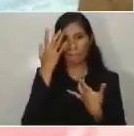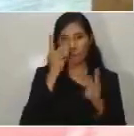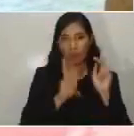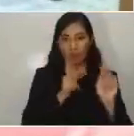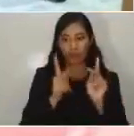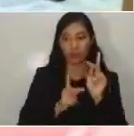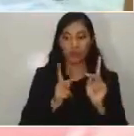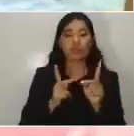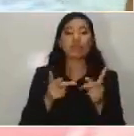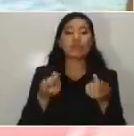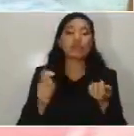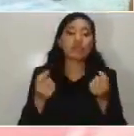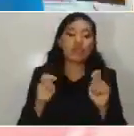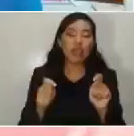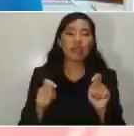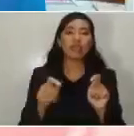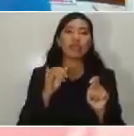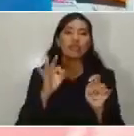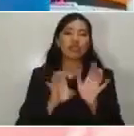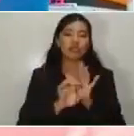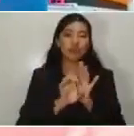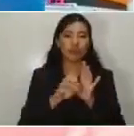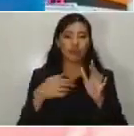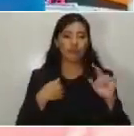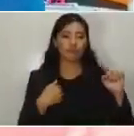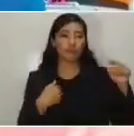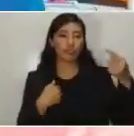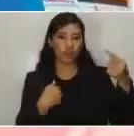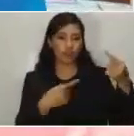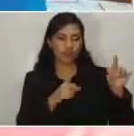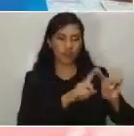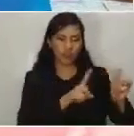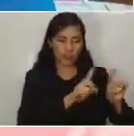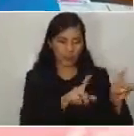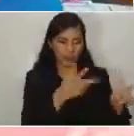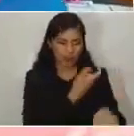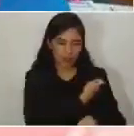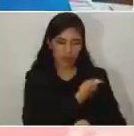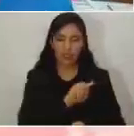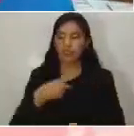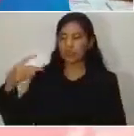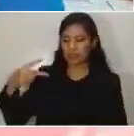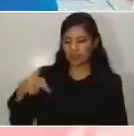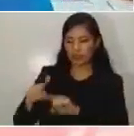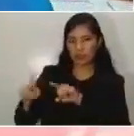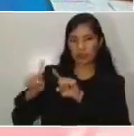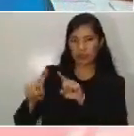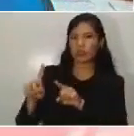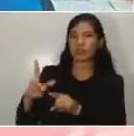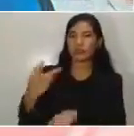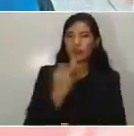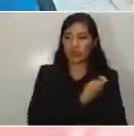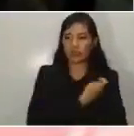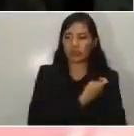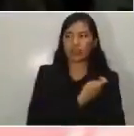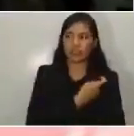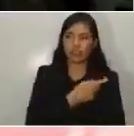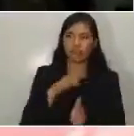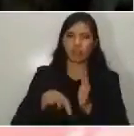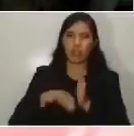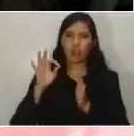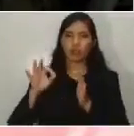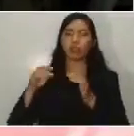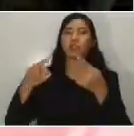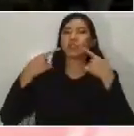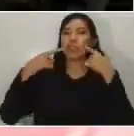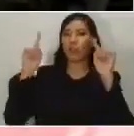Kasi parang dalawang klaseng magkaibang bakuna na iba ang efficacy rate ang nagiging natatanggap ng ating katawan. Kaya